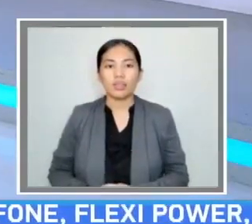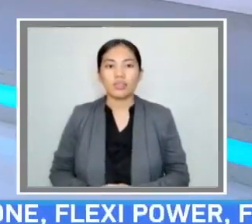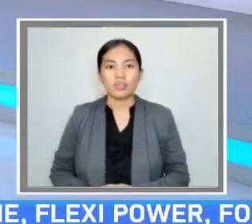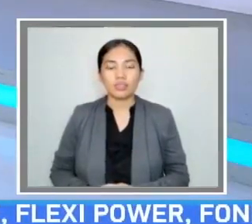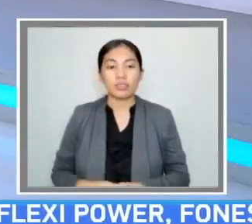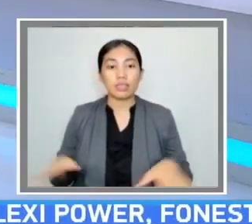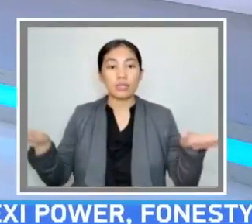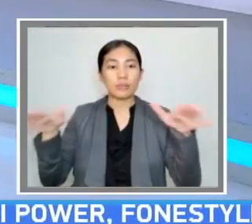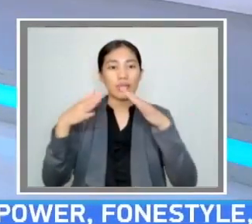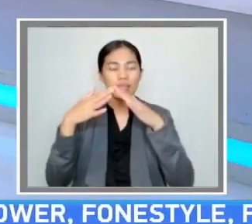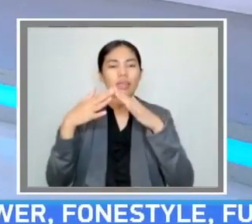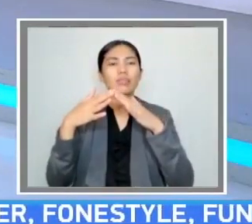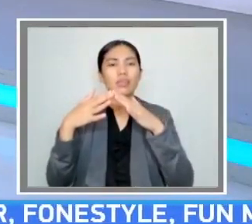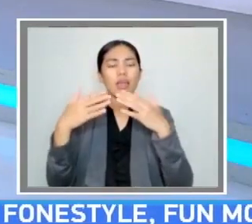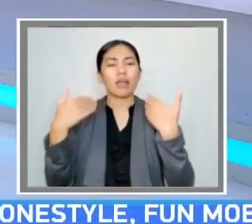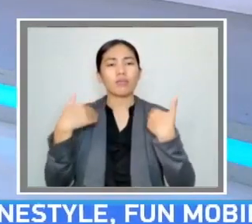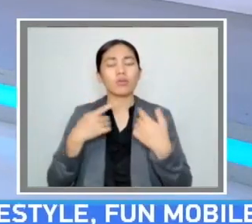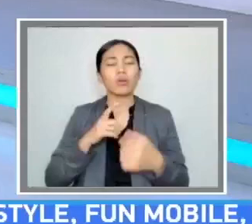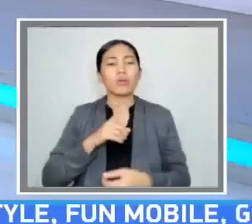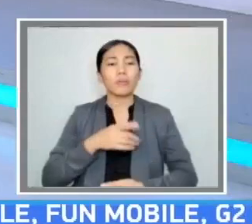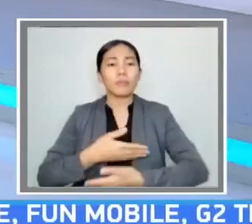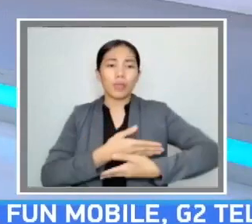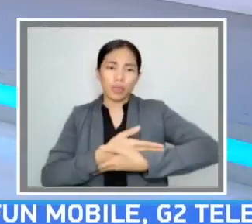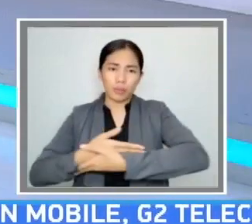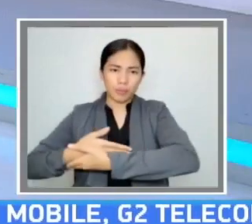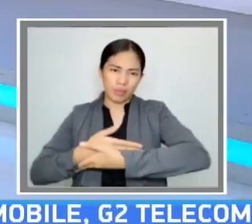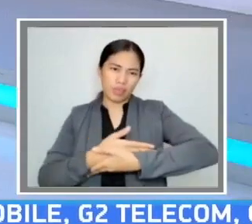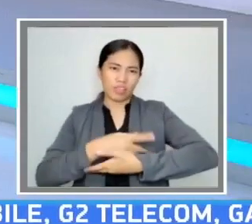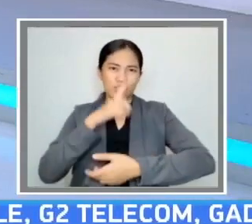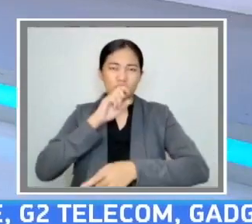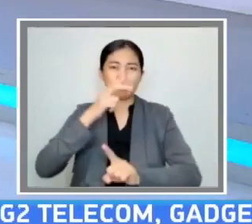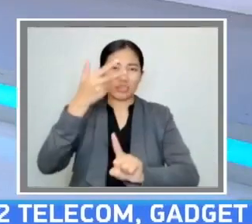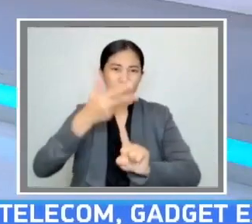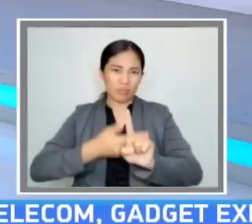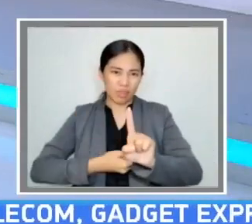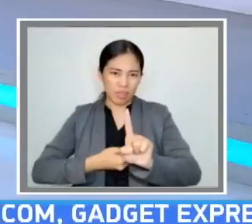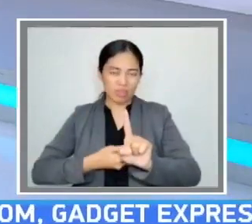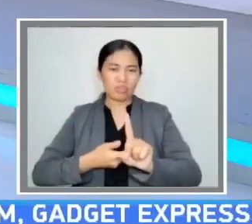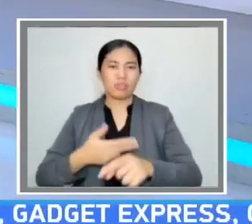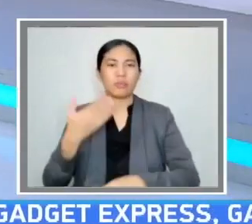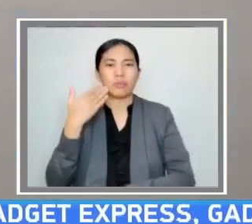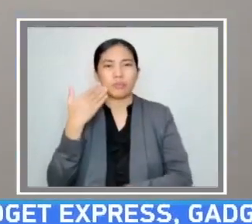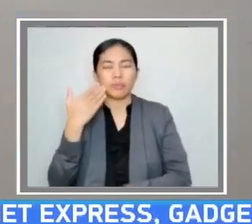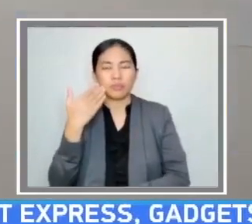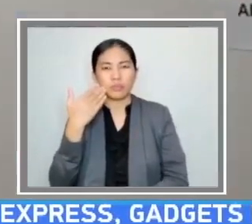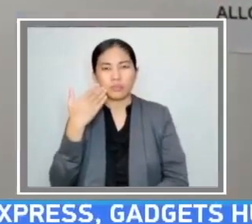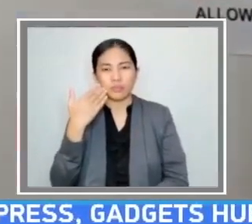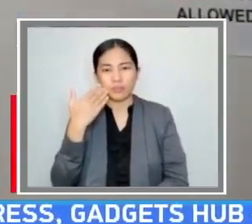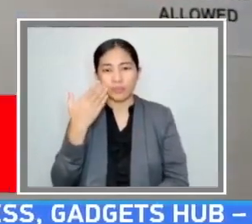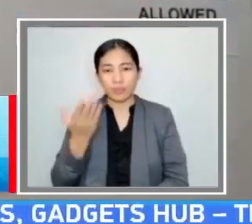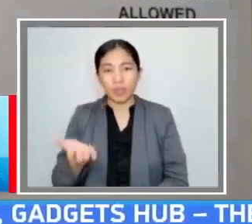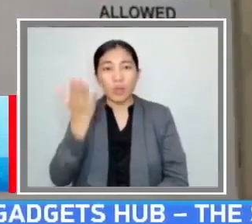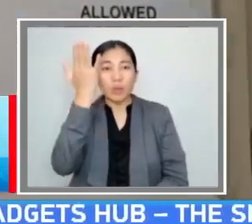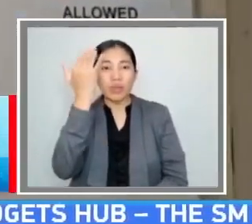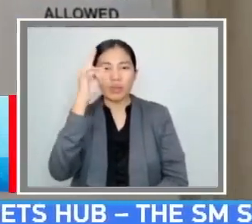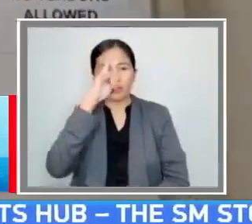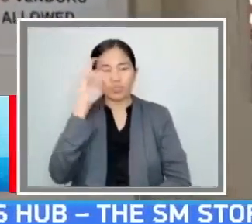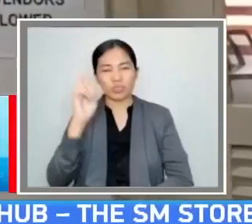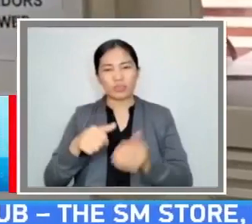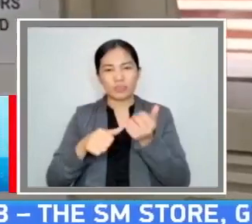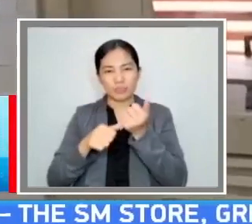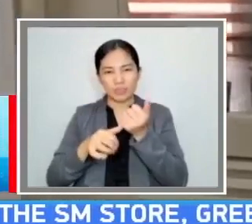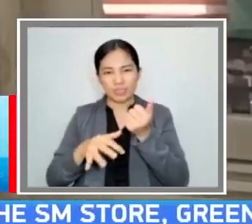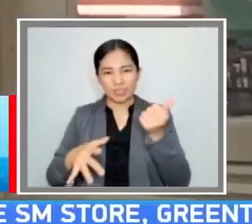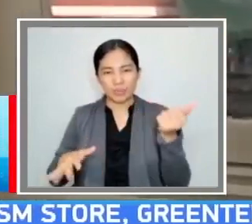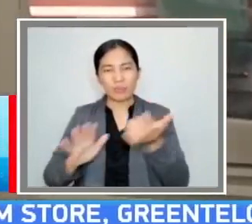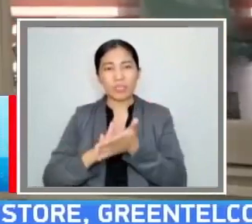isang sanggol na 3 buwan pa lamang dahil sa dehydration, dulot ng diarrhea. Ayon po sa Provincial Health Office, kabilang siya